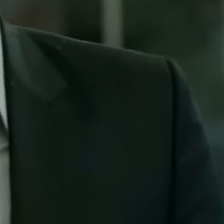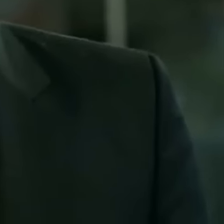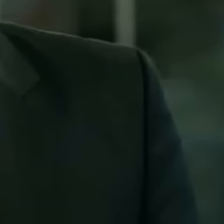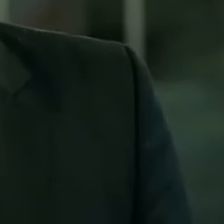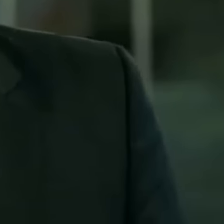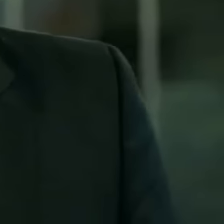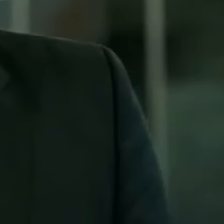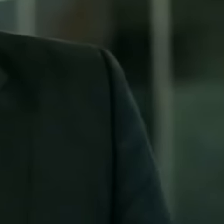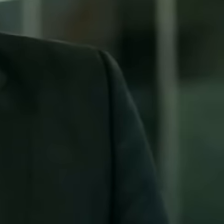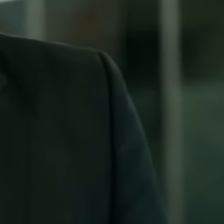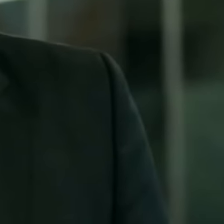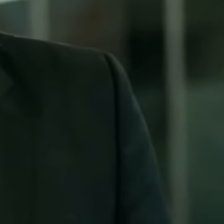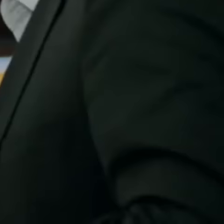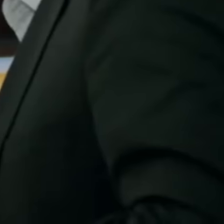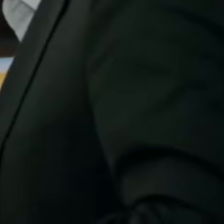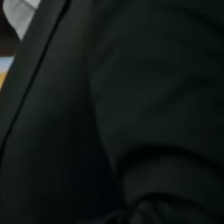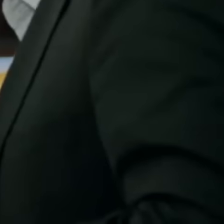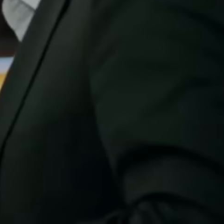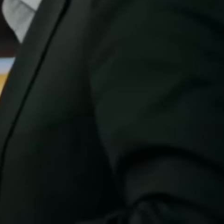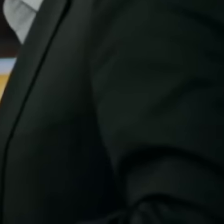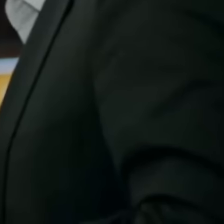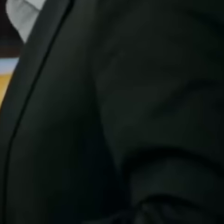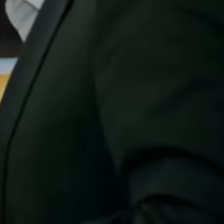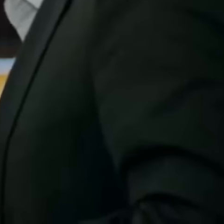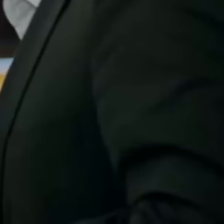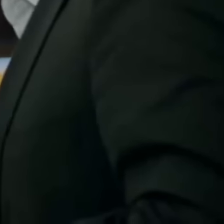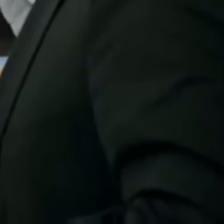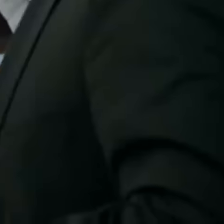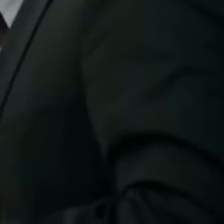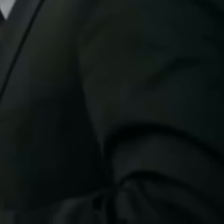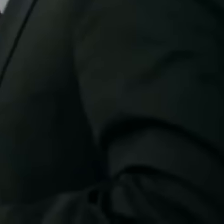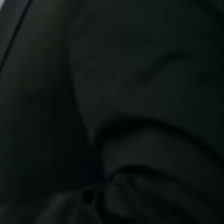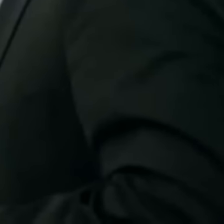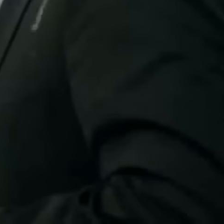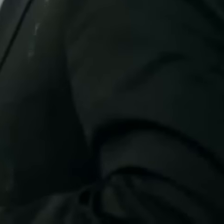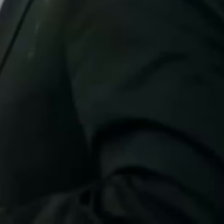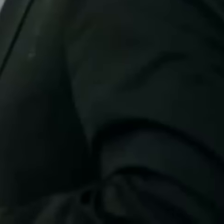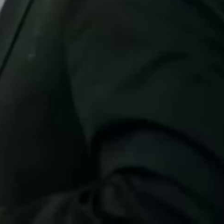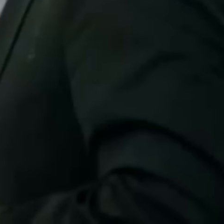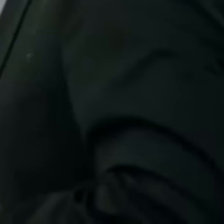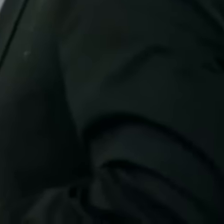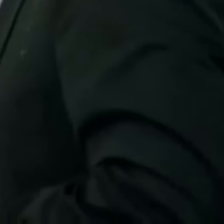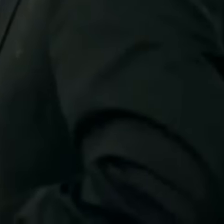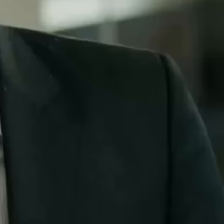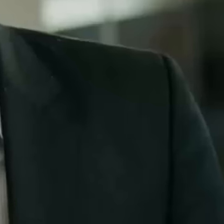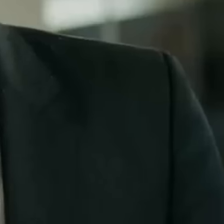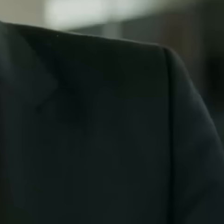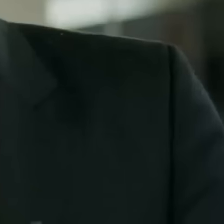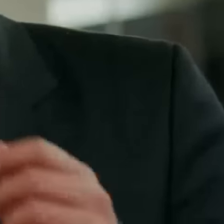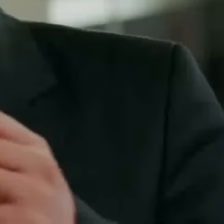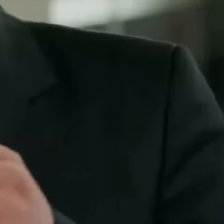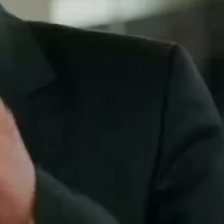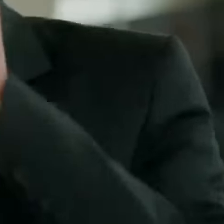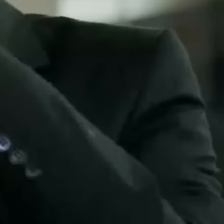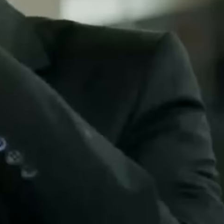Gözünü çıkarıp silerken Sabri hoşlanmış, gevşeyerek sevgiyle gülümsemeye başladı. Sevinç'in gözü kapıda, aklı Mazhar'da.